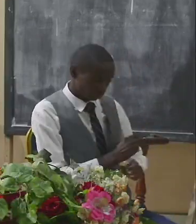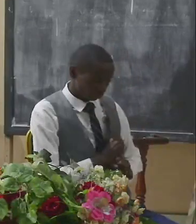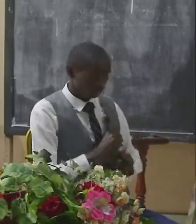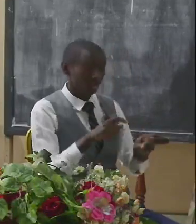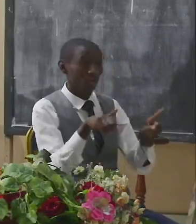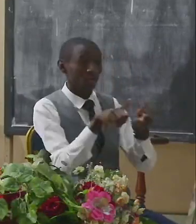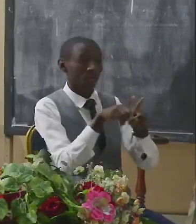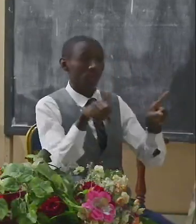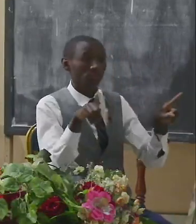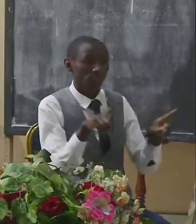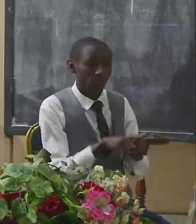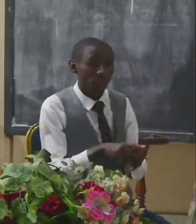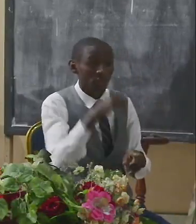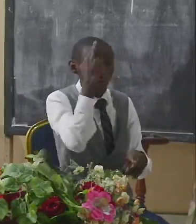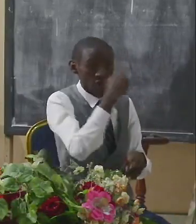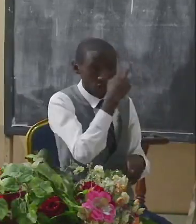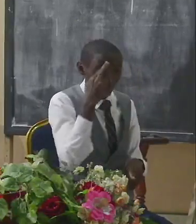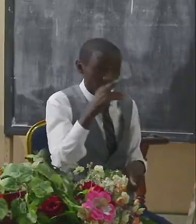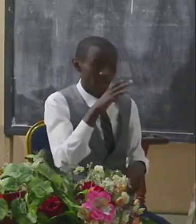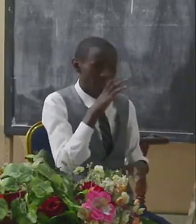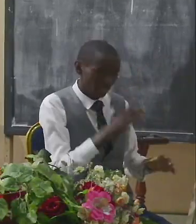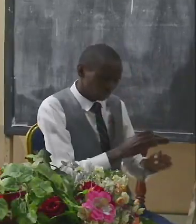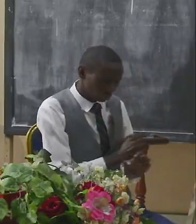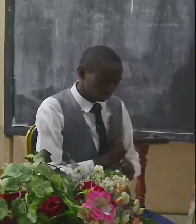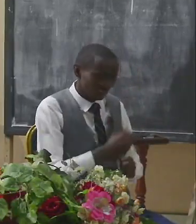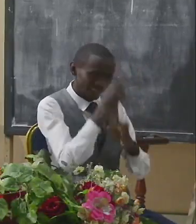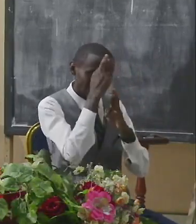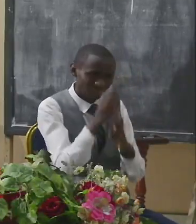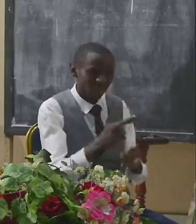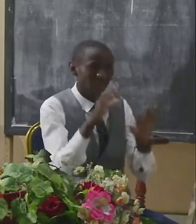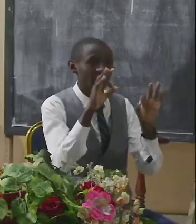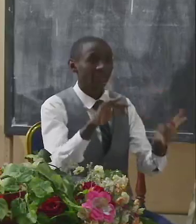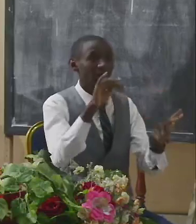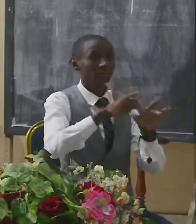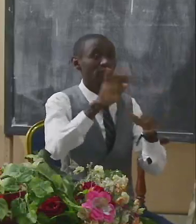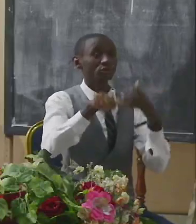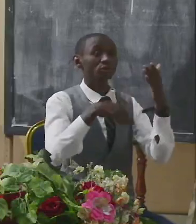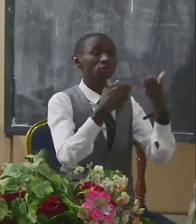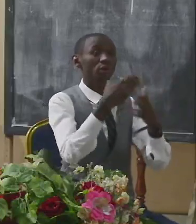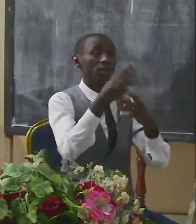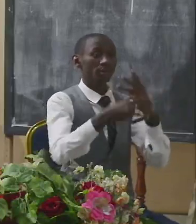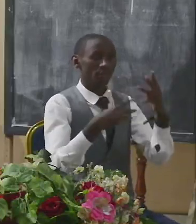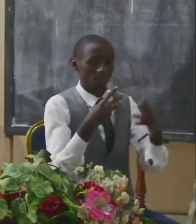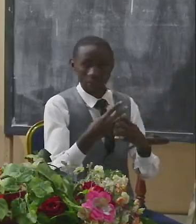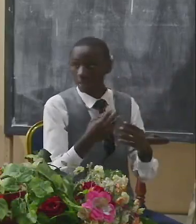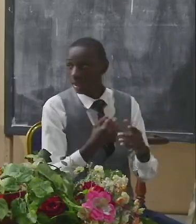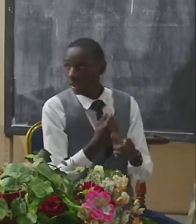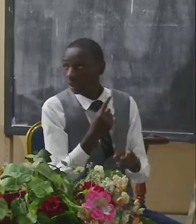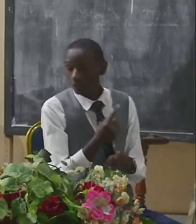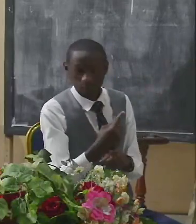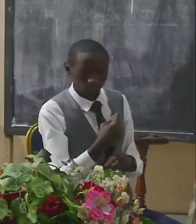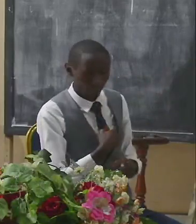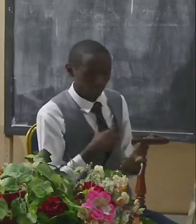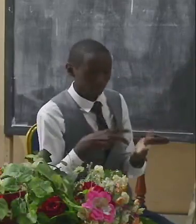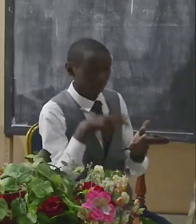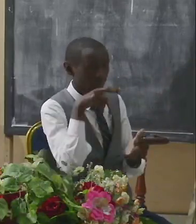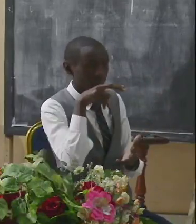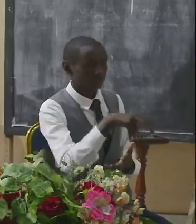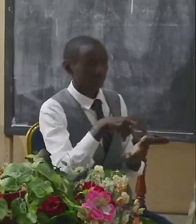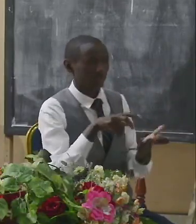inakamatiwa. Il est bien considéré. Kwa sababu inaheshimiwa. Et je saute. Naruka.